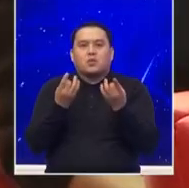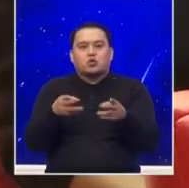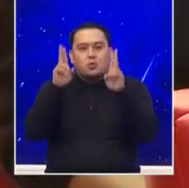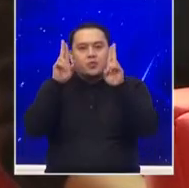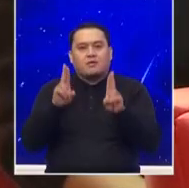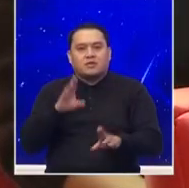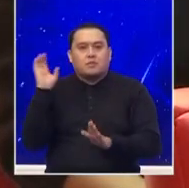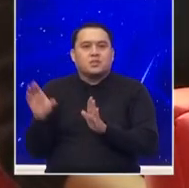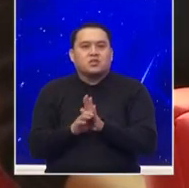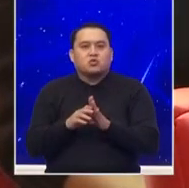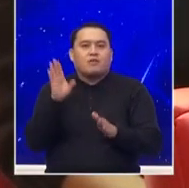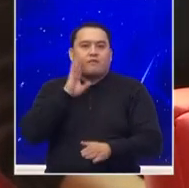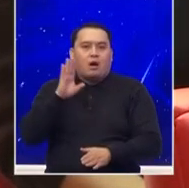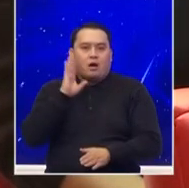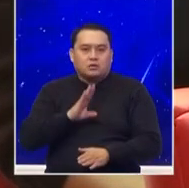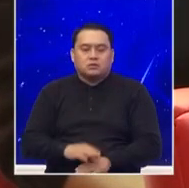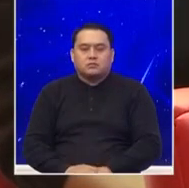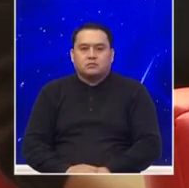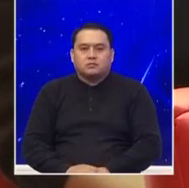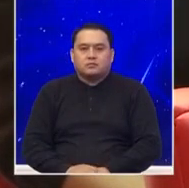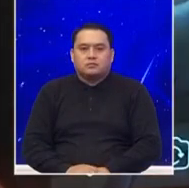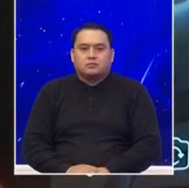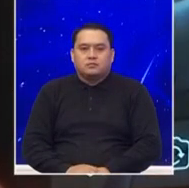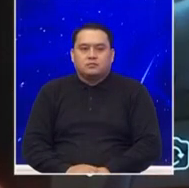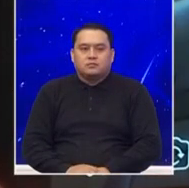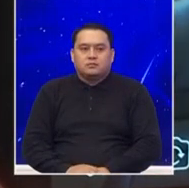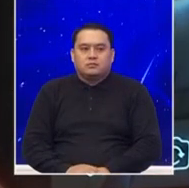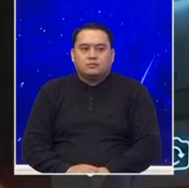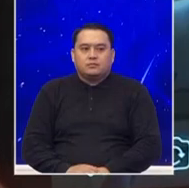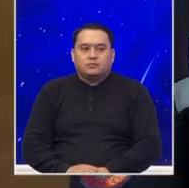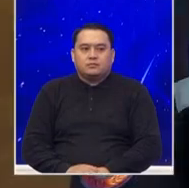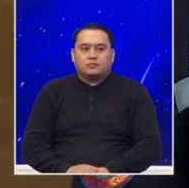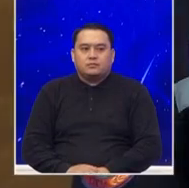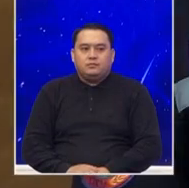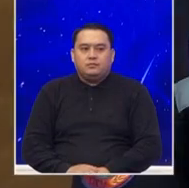элементарные правила безопасности на воде во время крещенских купаний.